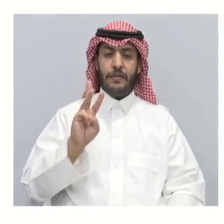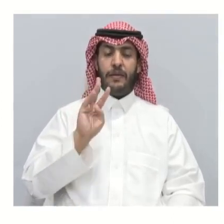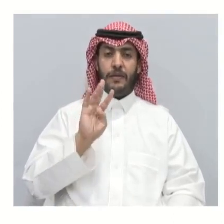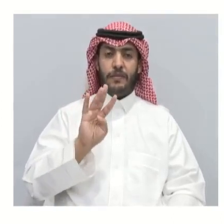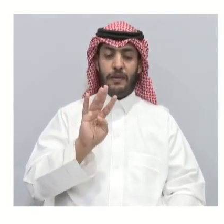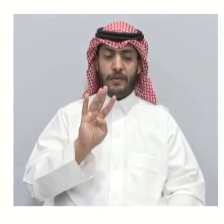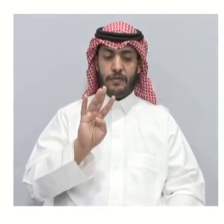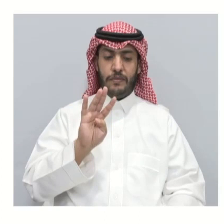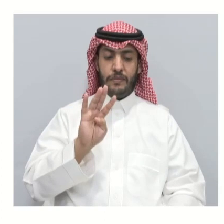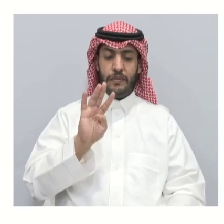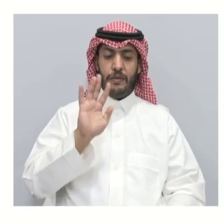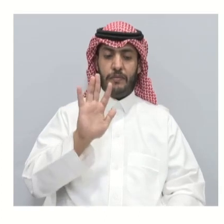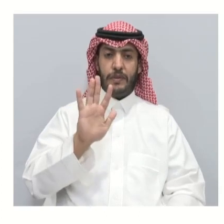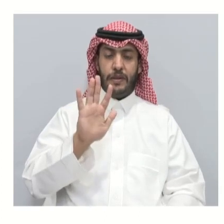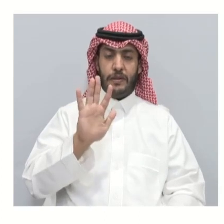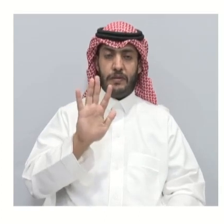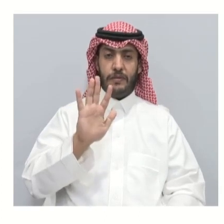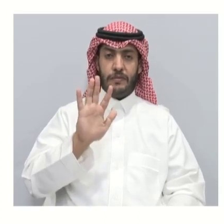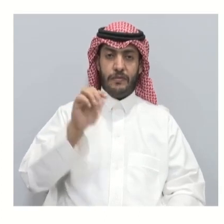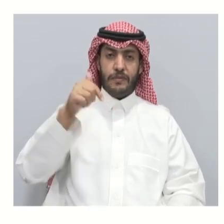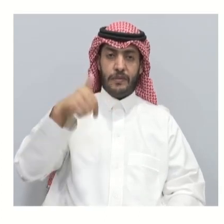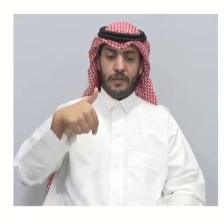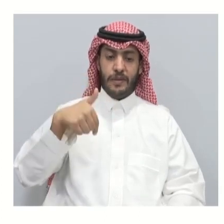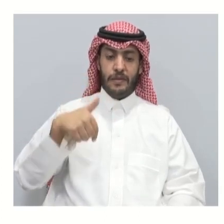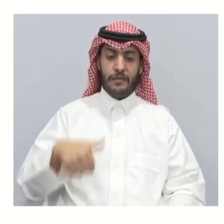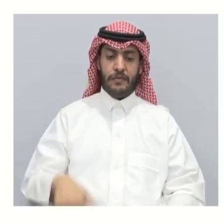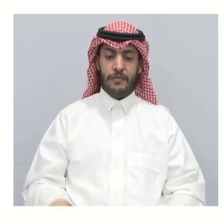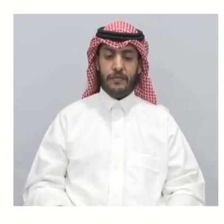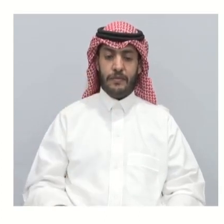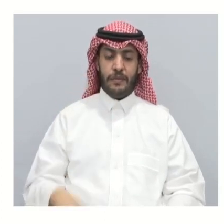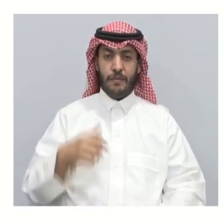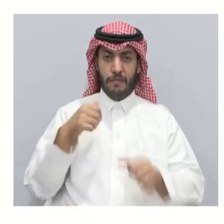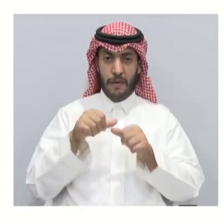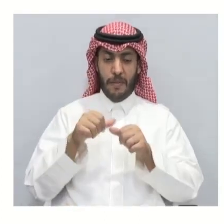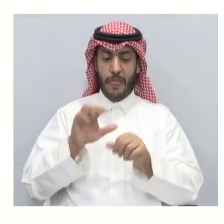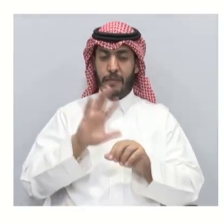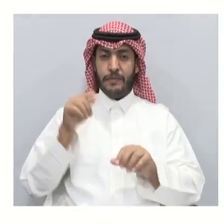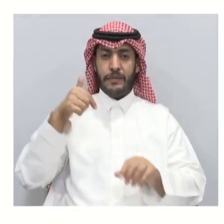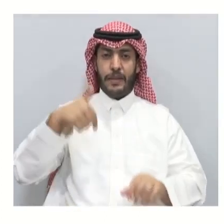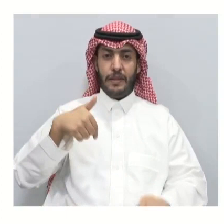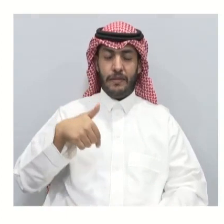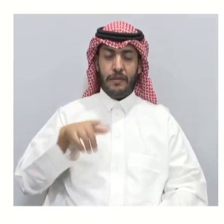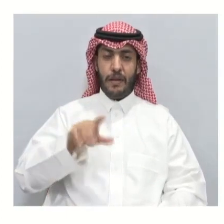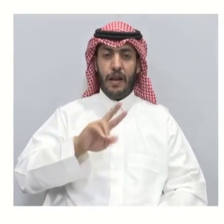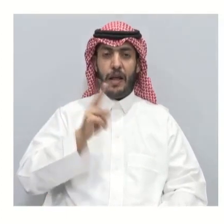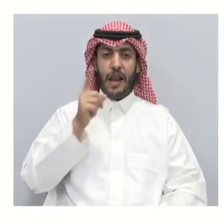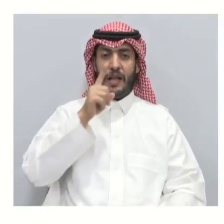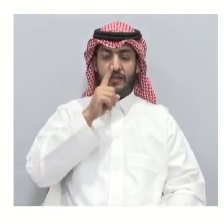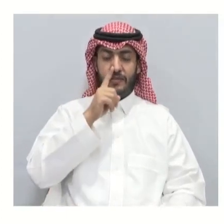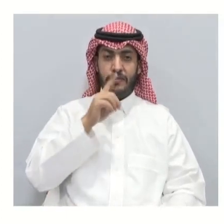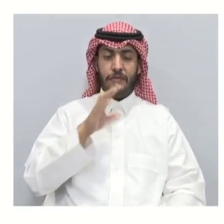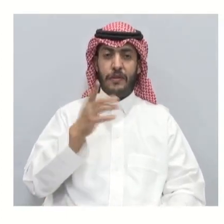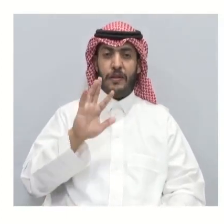اربعه خمسه سته هل تبقى شيء لا فقط هذه الاشياء غير الصفراء